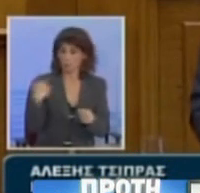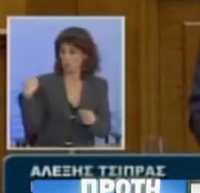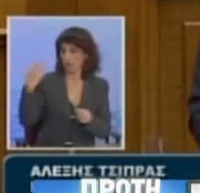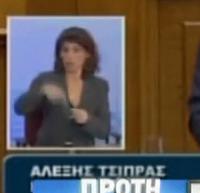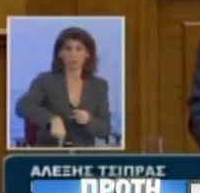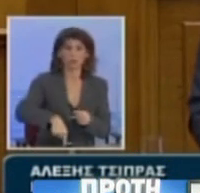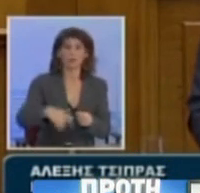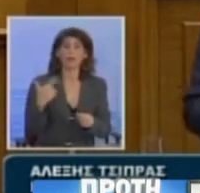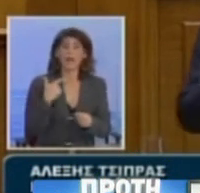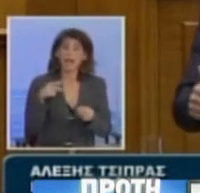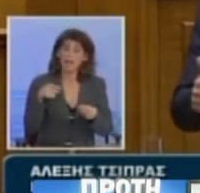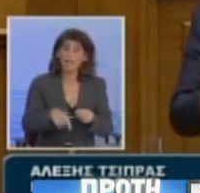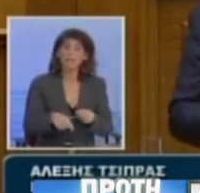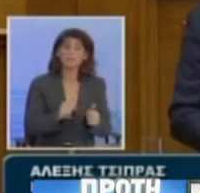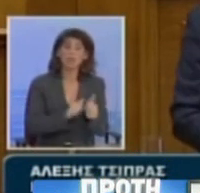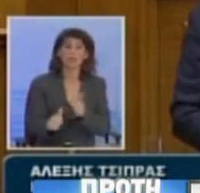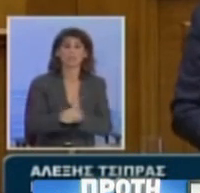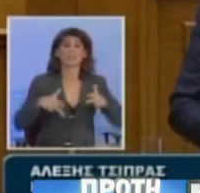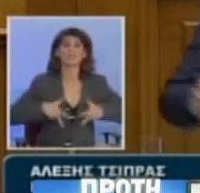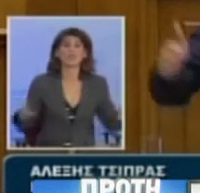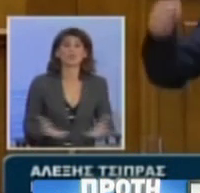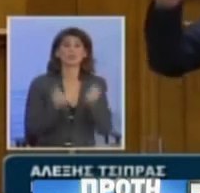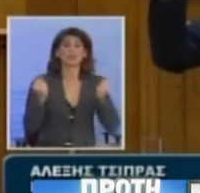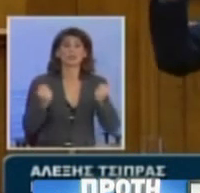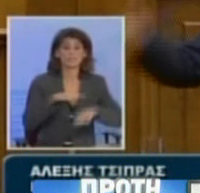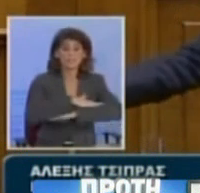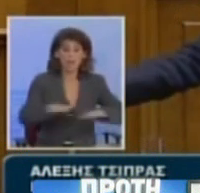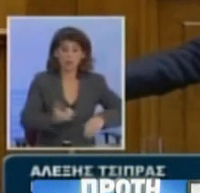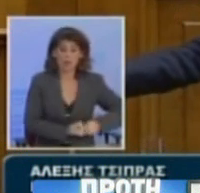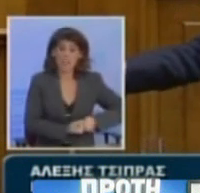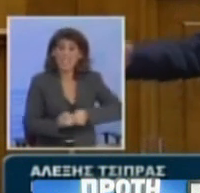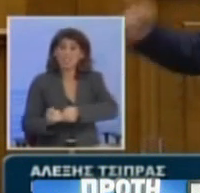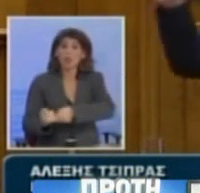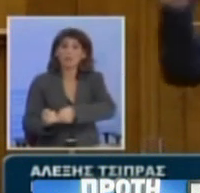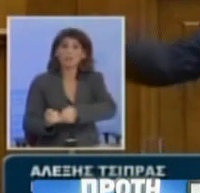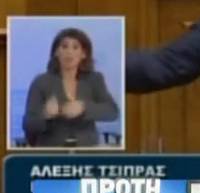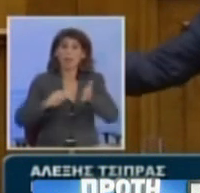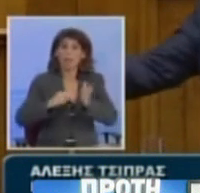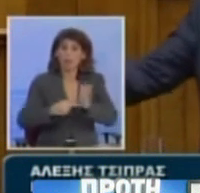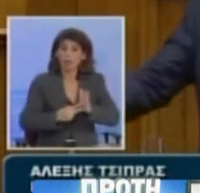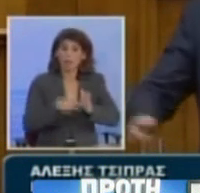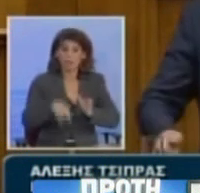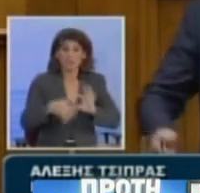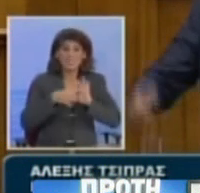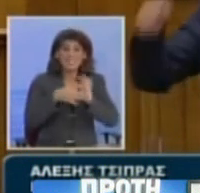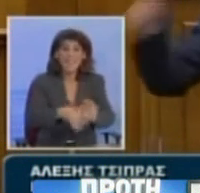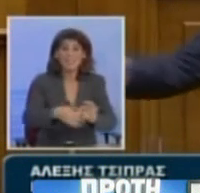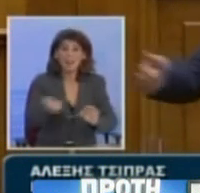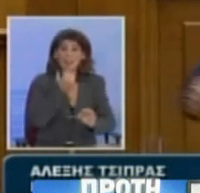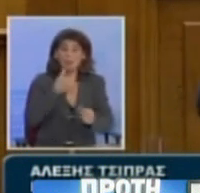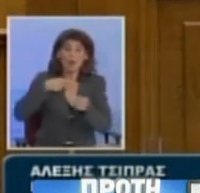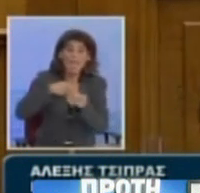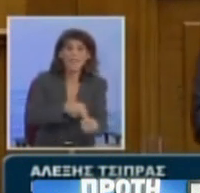σωτηρίας. Τερματισμός της λιτότητας, γιατί η λιτότητα είναι το λάθος, Και ότι η συνέχεια του λάθους είναι έγκλημα,